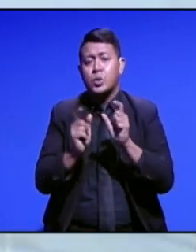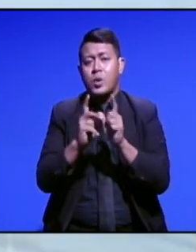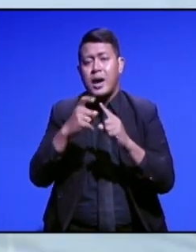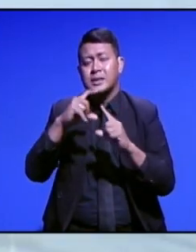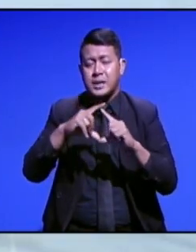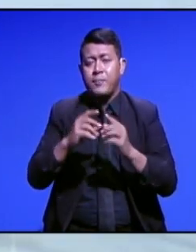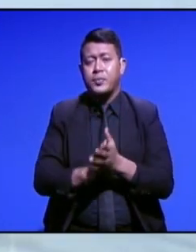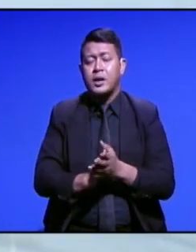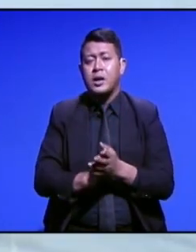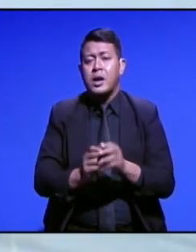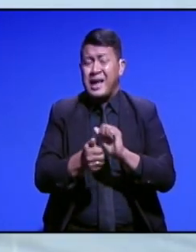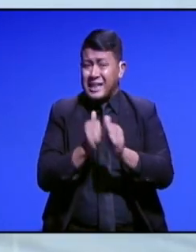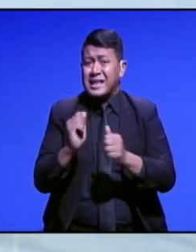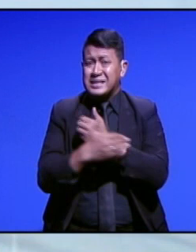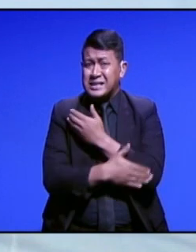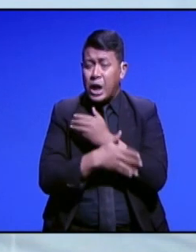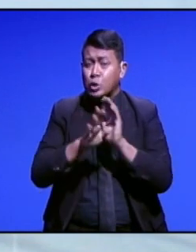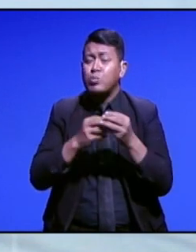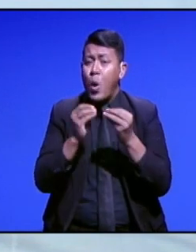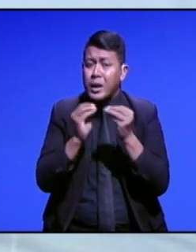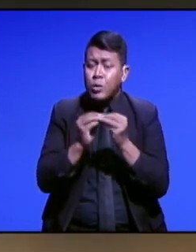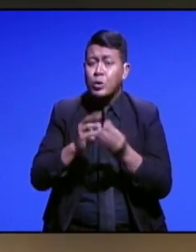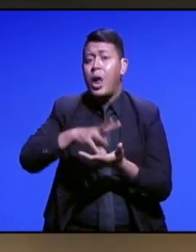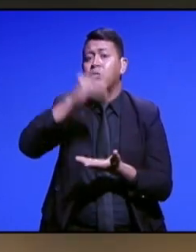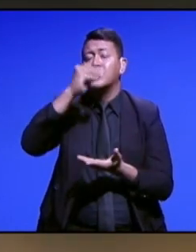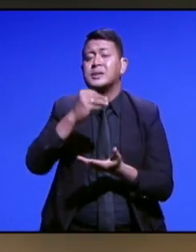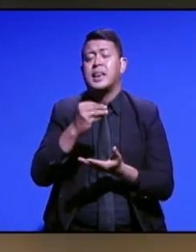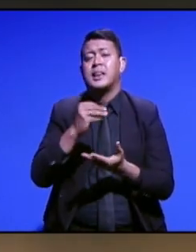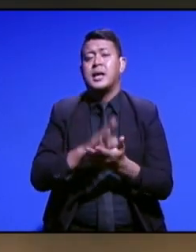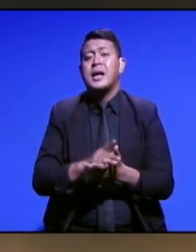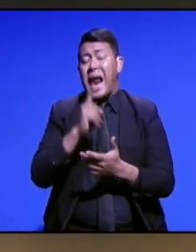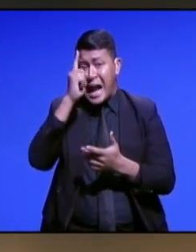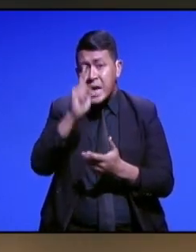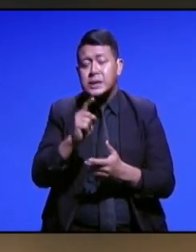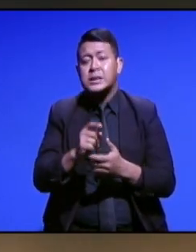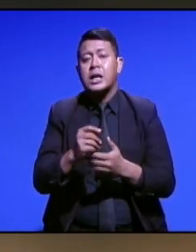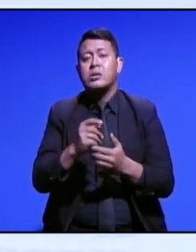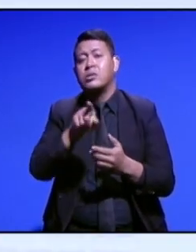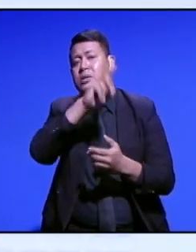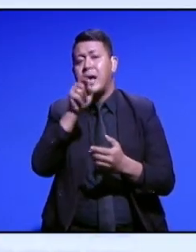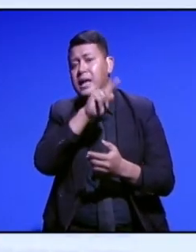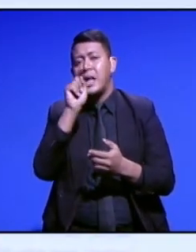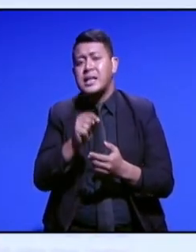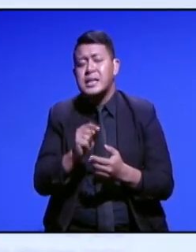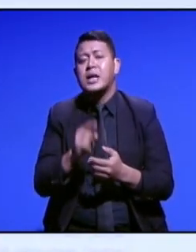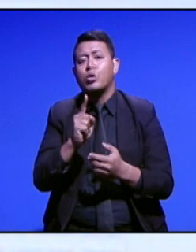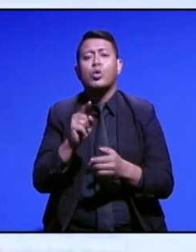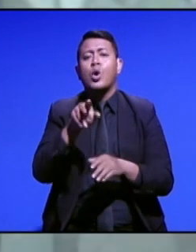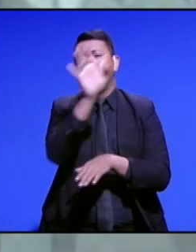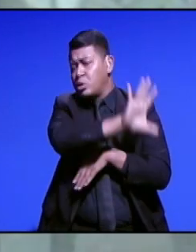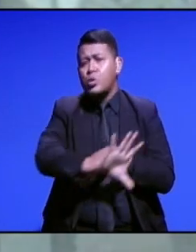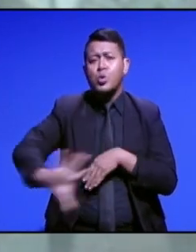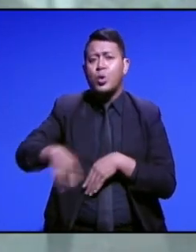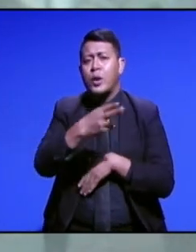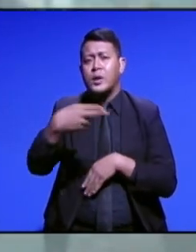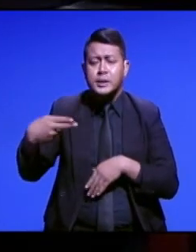Bahan ujian negara disiapkan seluruhnya oleh pusat dan hanya ada satu perangkat naskah ujian untuk seluruh wilayah Indonesia. Naskah ujian